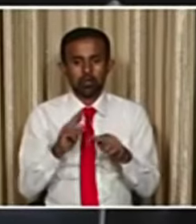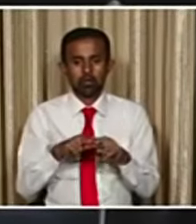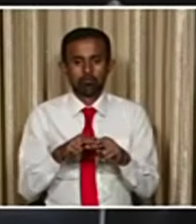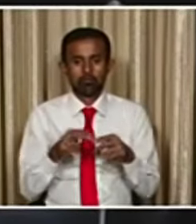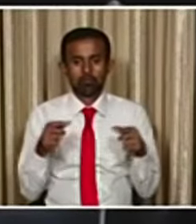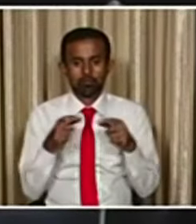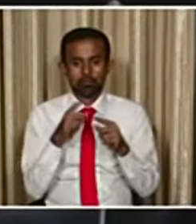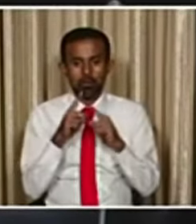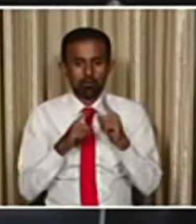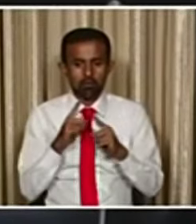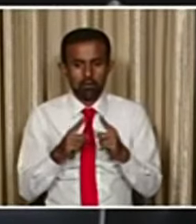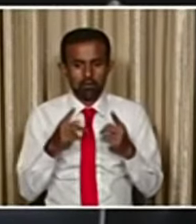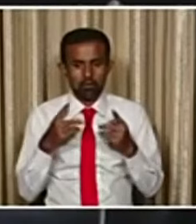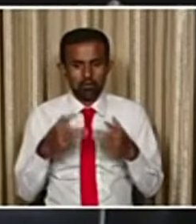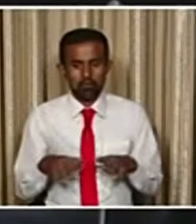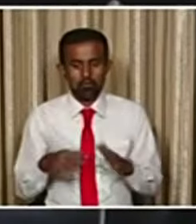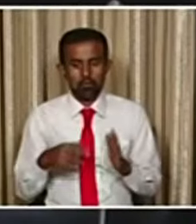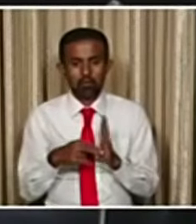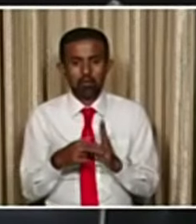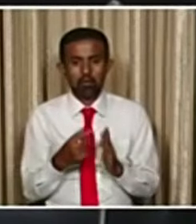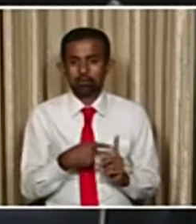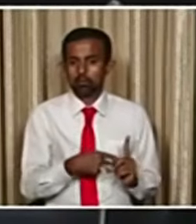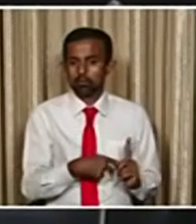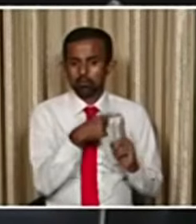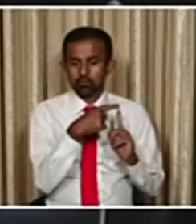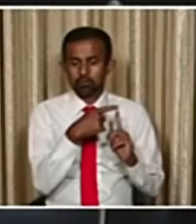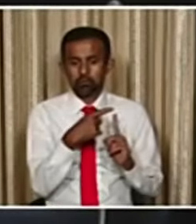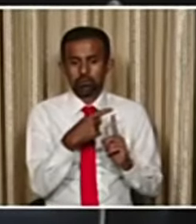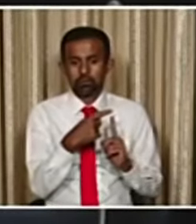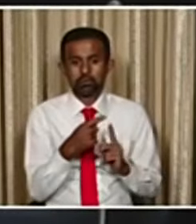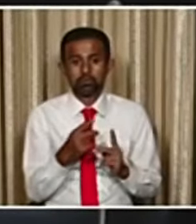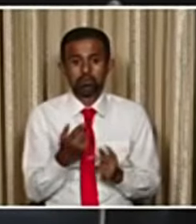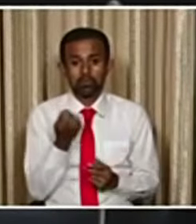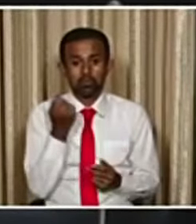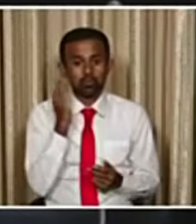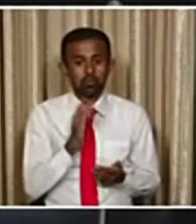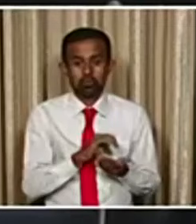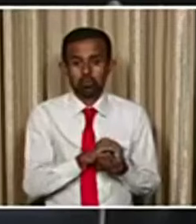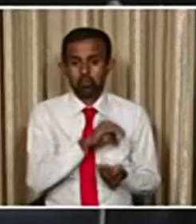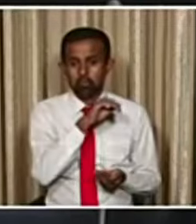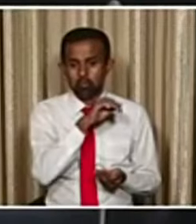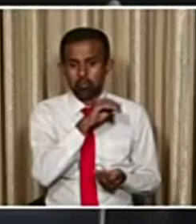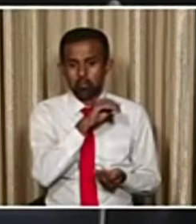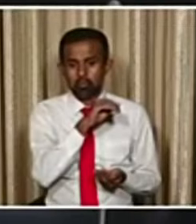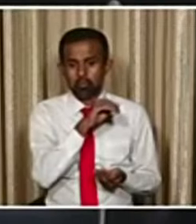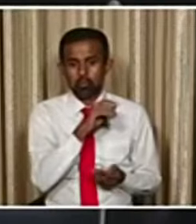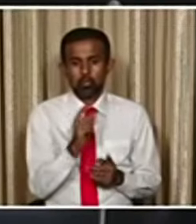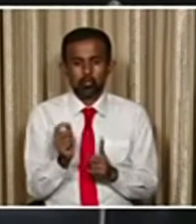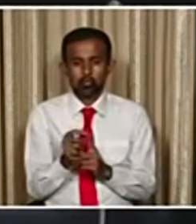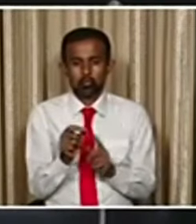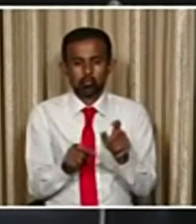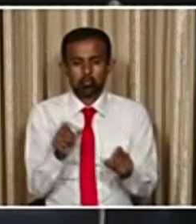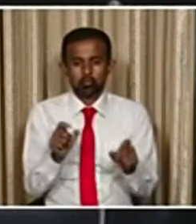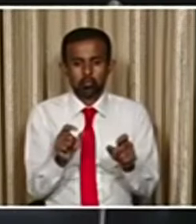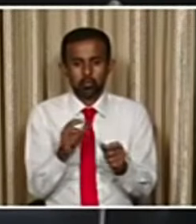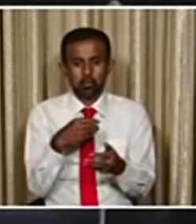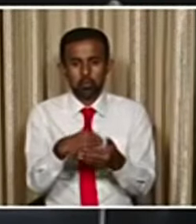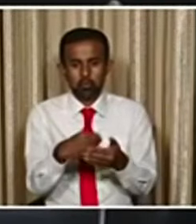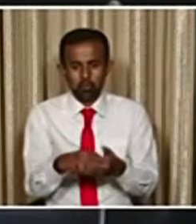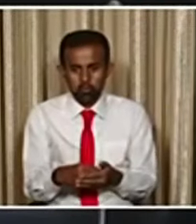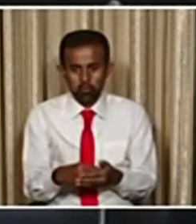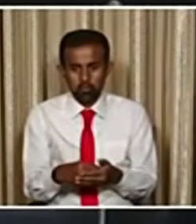එකත් එක්ක සාකච්ඡා කරලා ආර්ථිකය ගොඩනගලා සංචිත ටික ගොඩනගලා දුප්පත් මිනිස්සු ටික